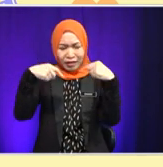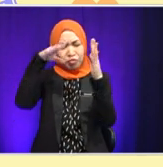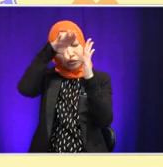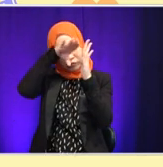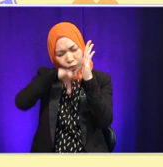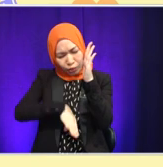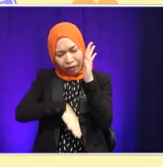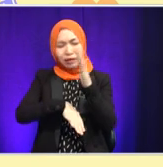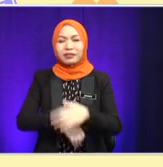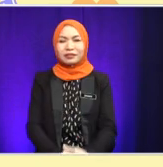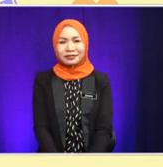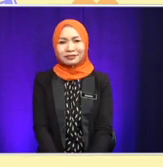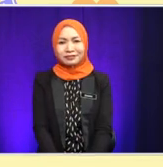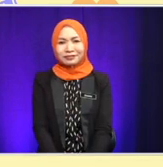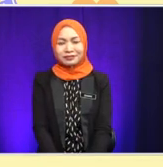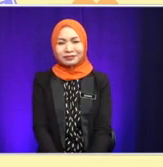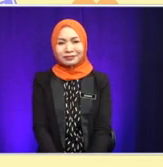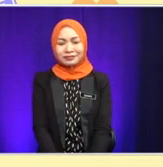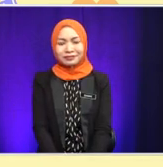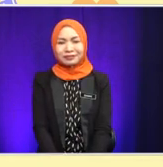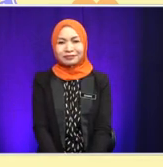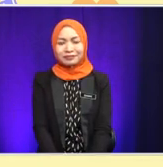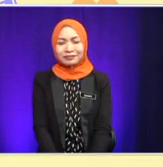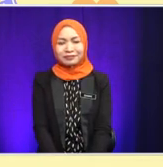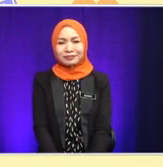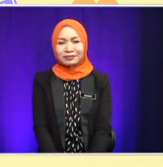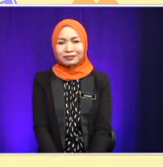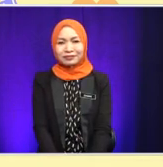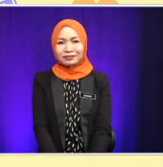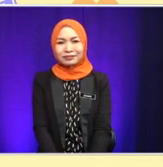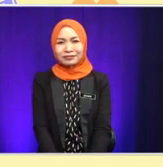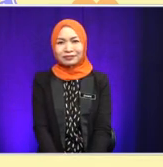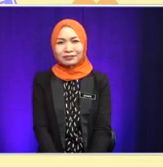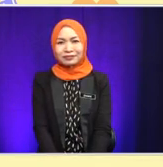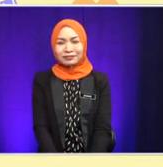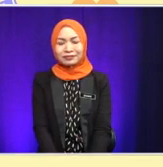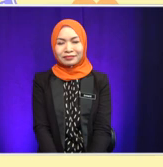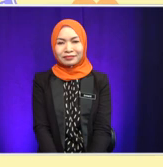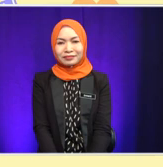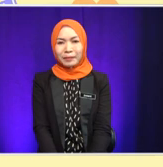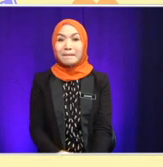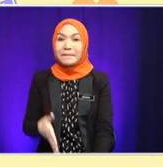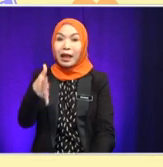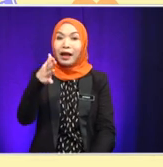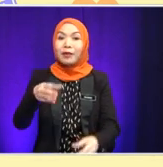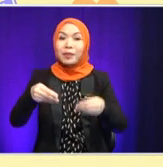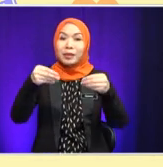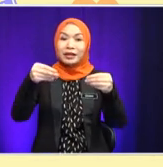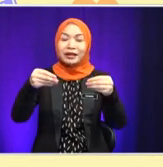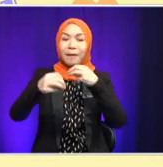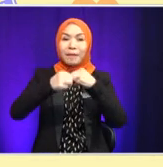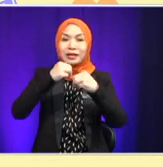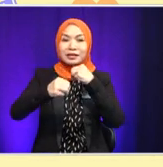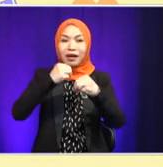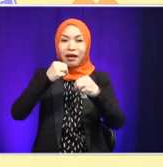jatuh Oke ini akan menjelaskan Image kita dan juga oke dan juga mencerdaskan ya Dari segi pendapatan ee